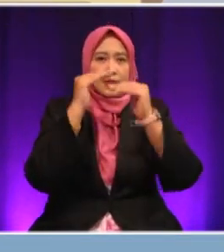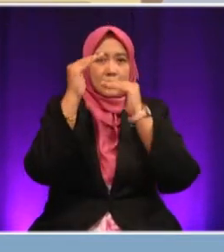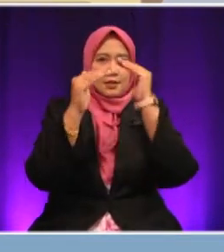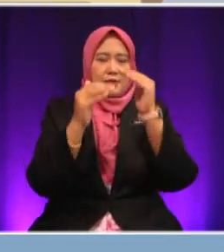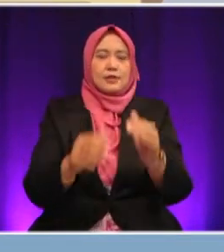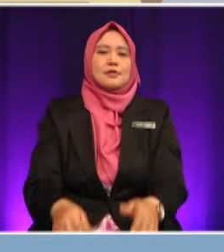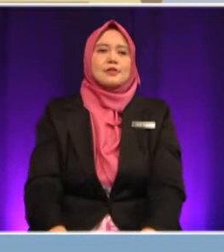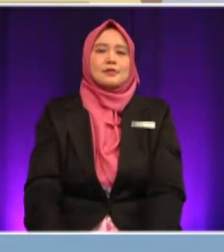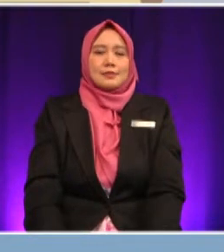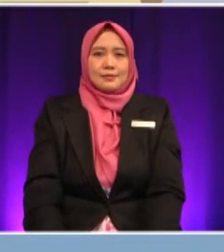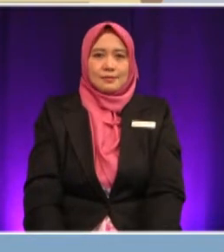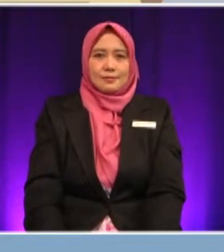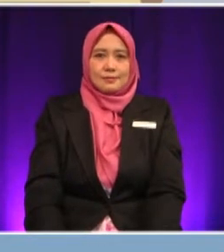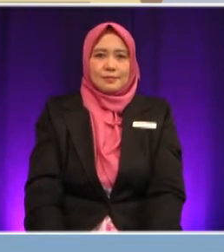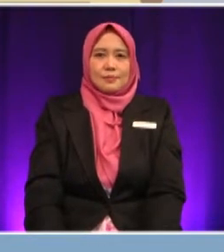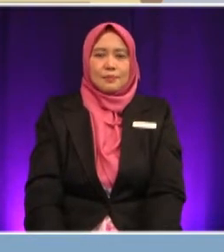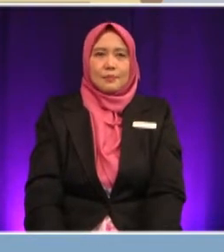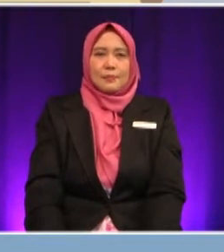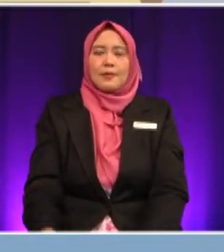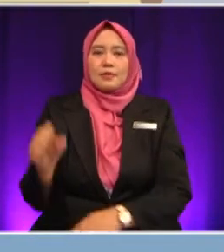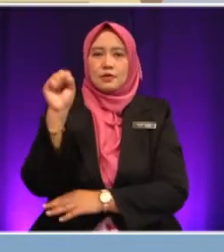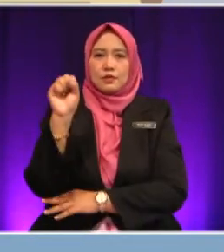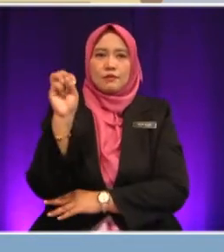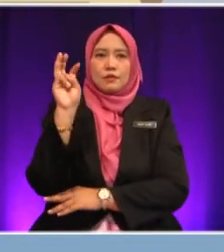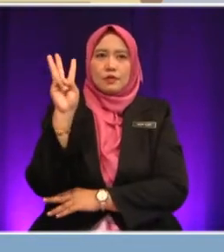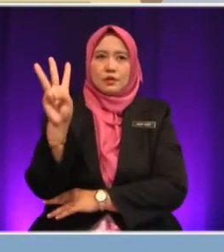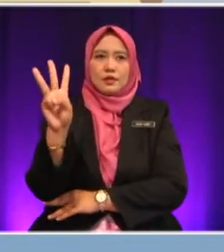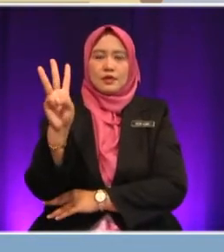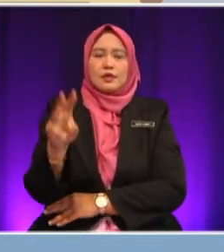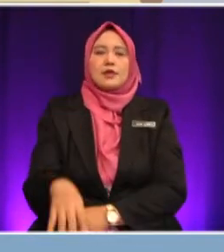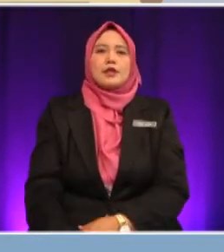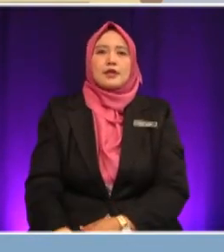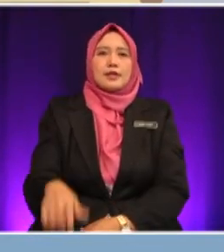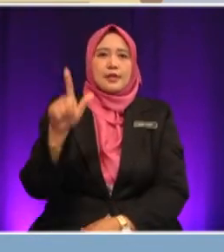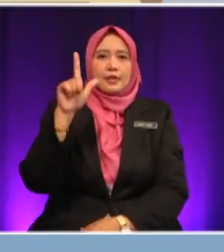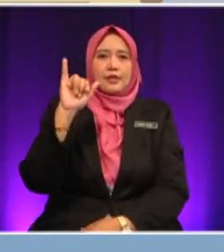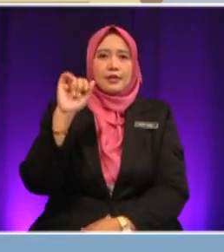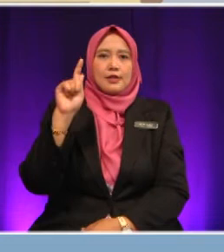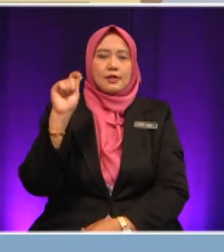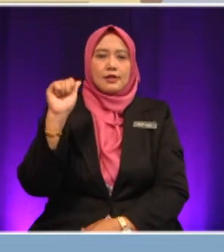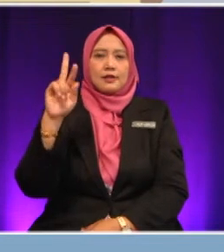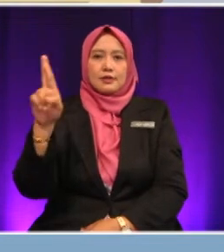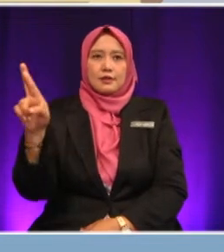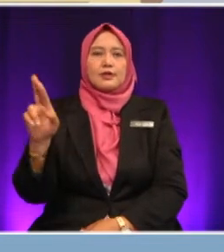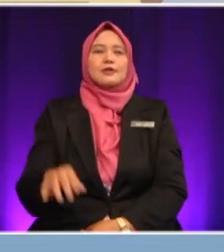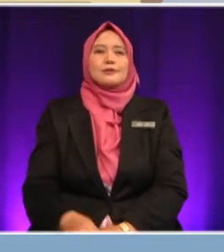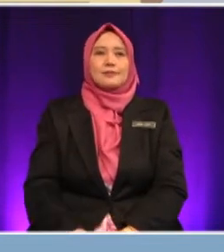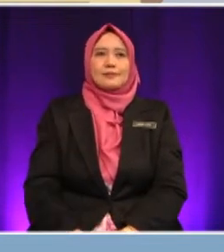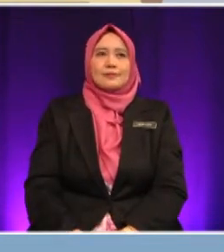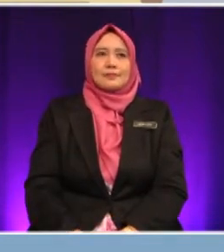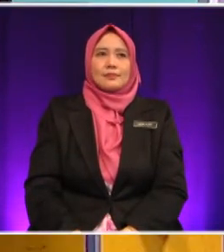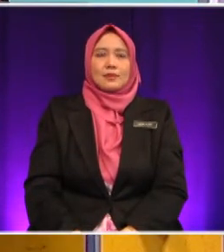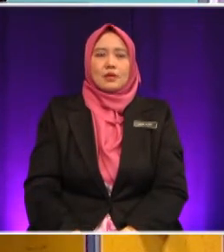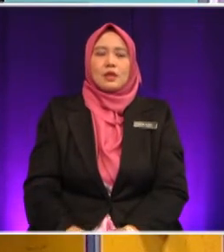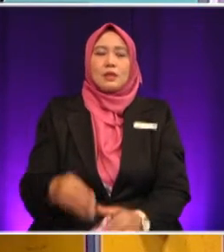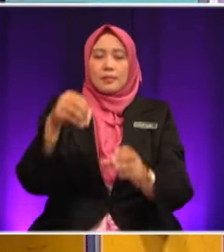Lita siswinya di sini biasanya melibatkan Jupiter Jupiter lelah jadi juri the system komputer key sebenarnya